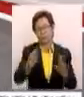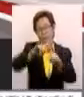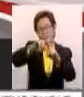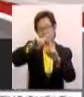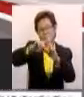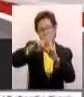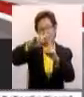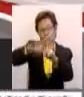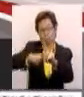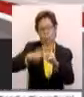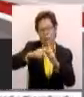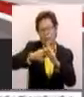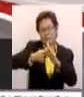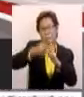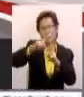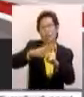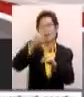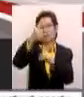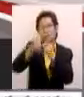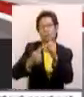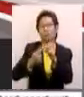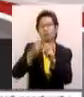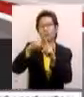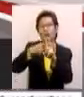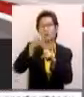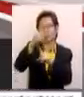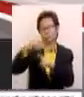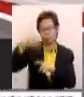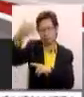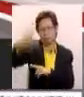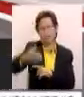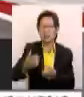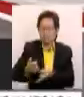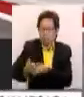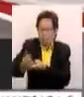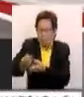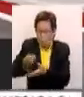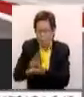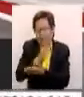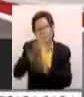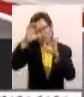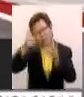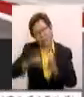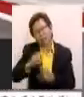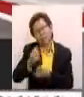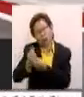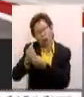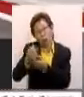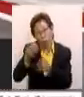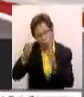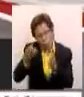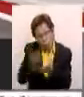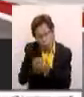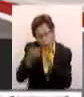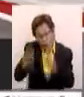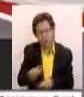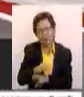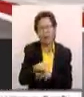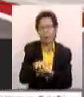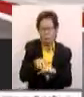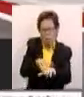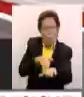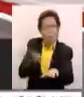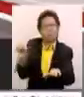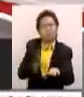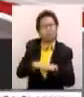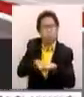dilaksanakan 1 Januari depan. Selain mengurangkan kos sara hidup rakyat, ia juga pendekatan mengatasi kesesakan lalu lintas yang membelenggu